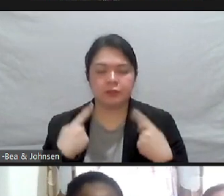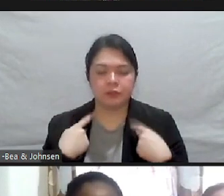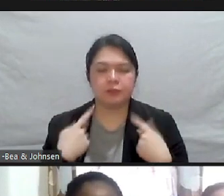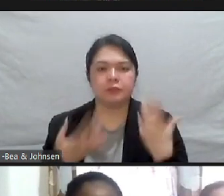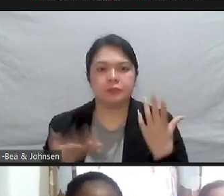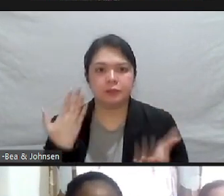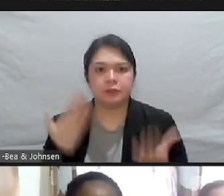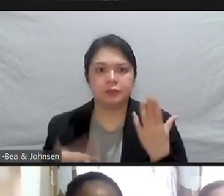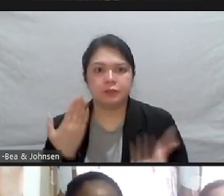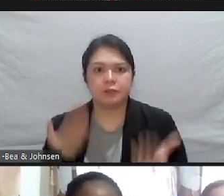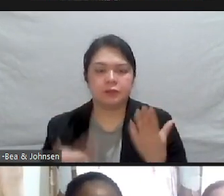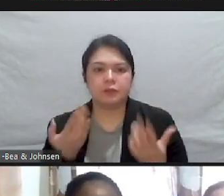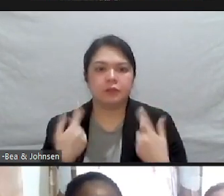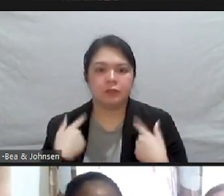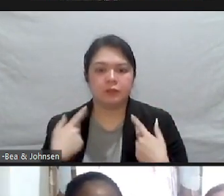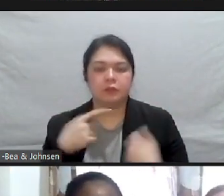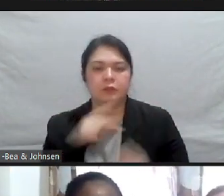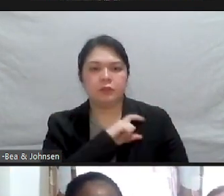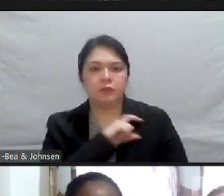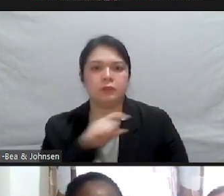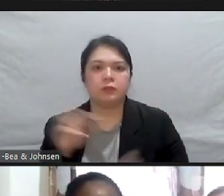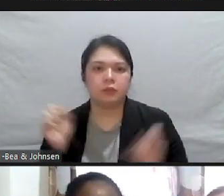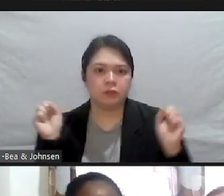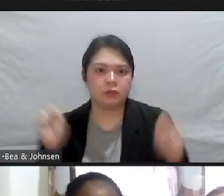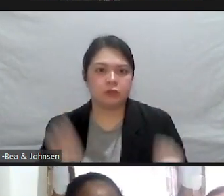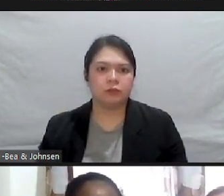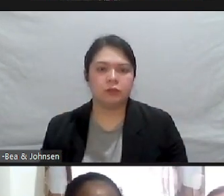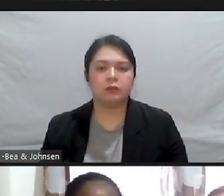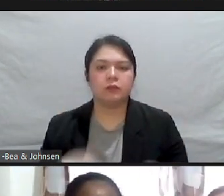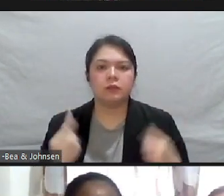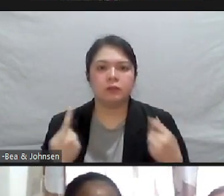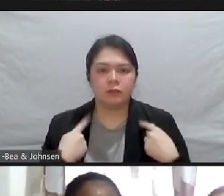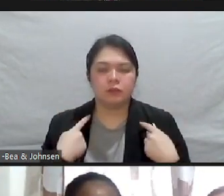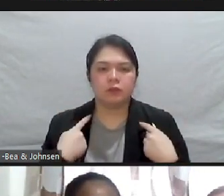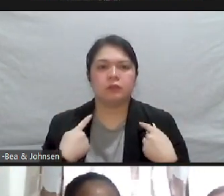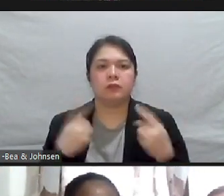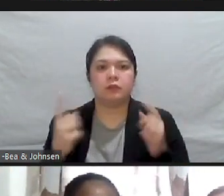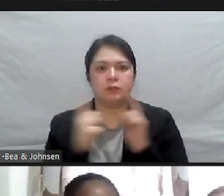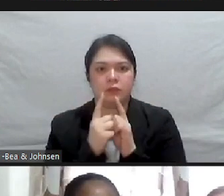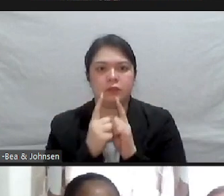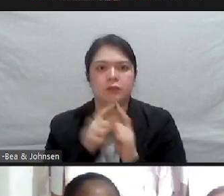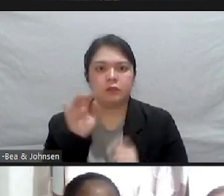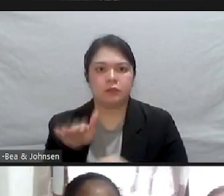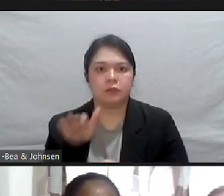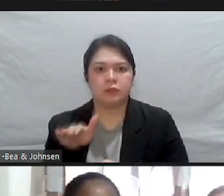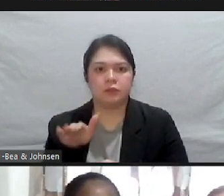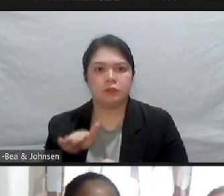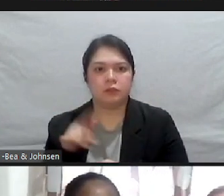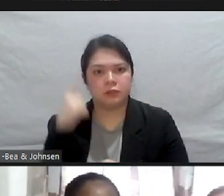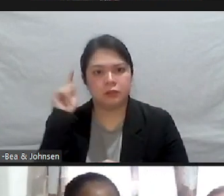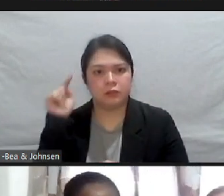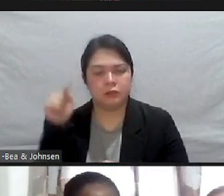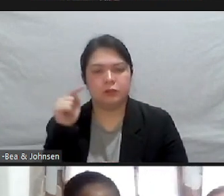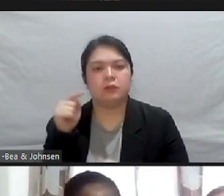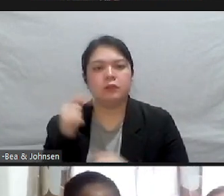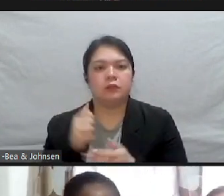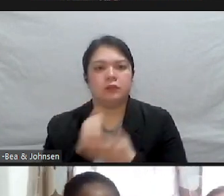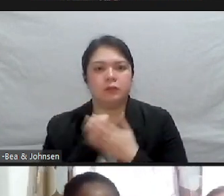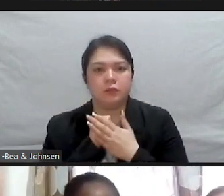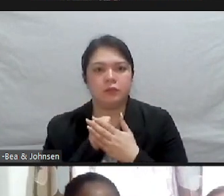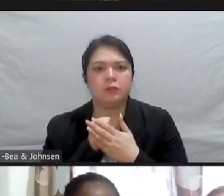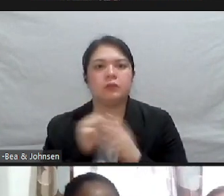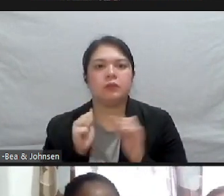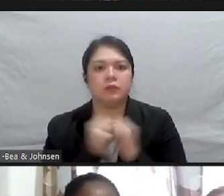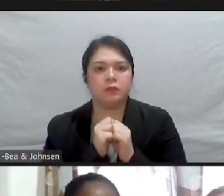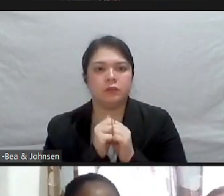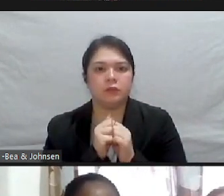maaari silang maging champion, ay maaari natin talaga silang malapitan o ilabi para maging champion natin, particularly